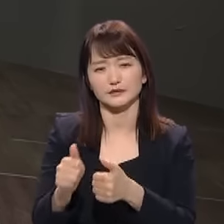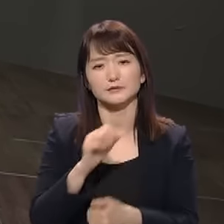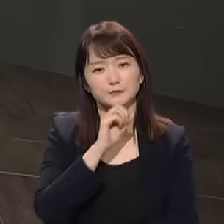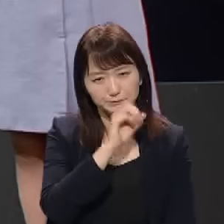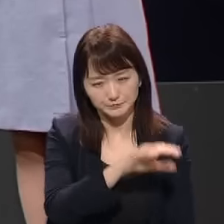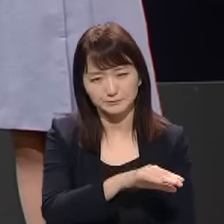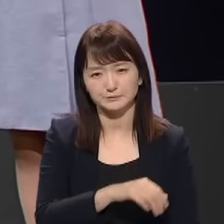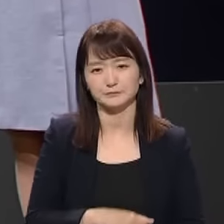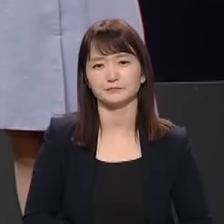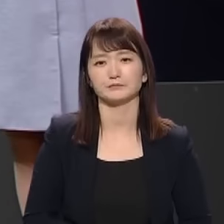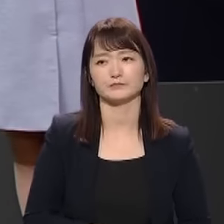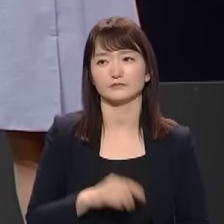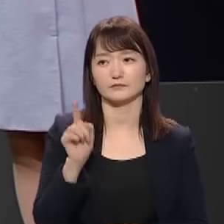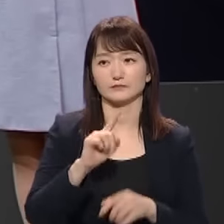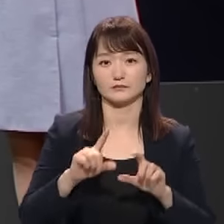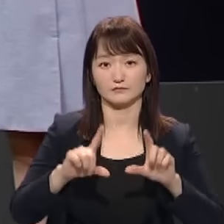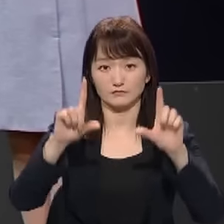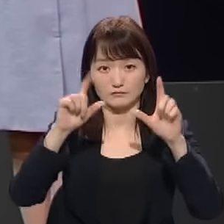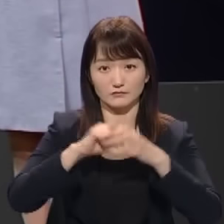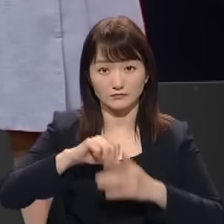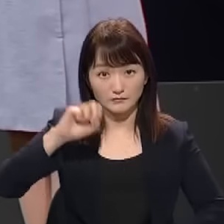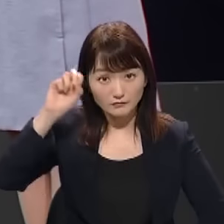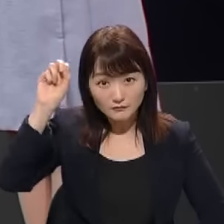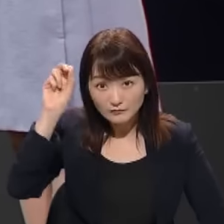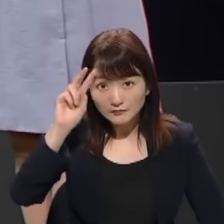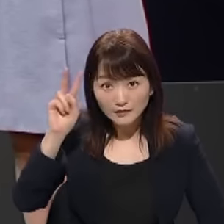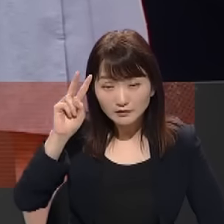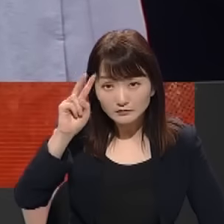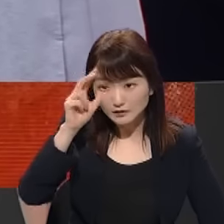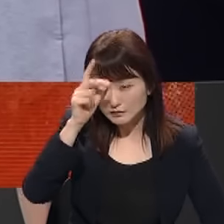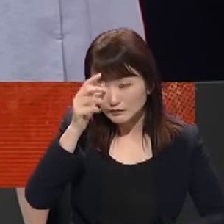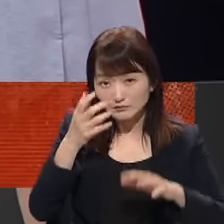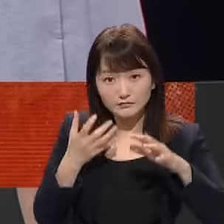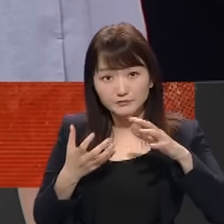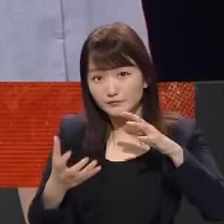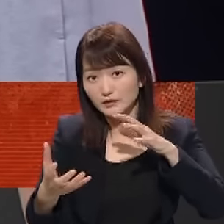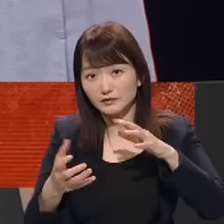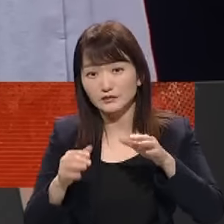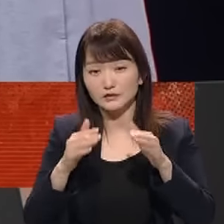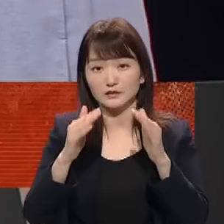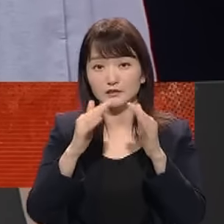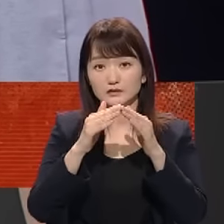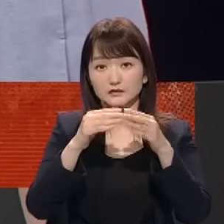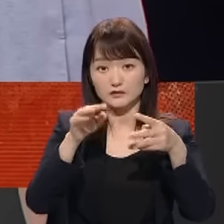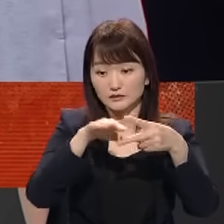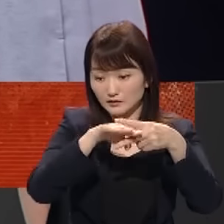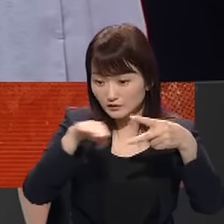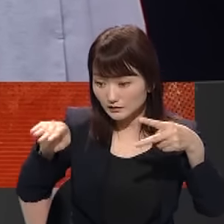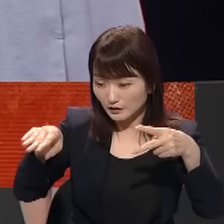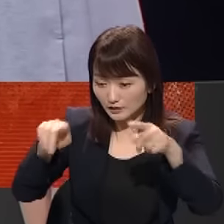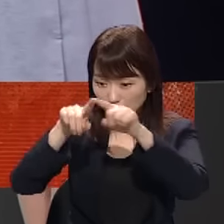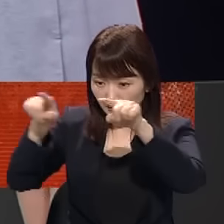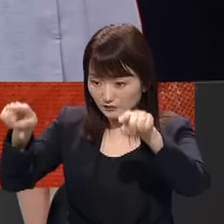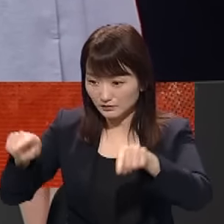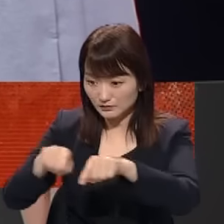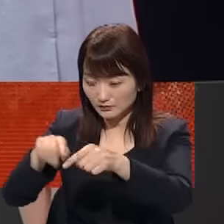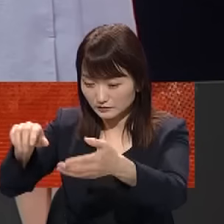했다는데요. 그러던 어느 날 갑자기 들이닥친 경찰. 그 집 다락에서 상자 하나를